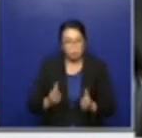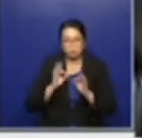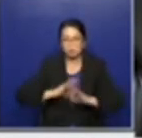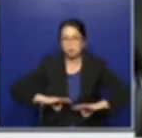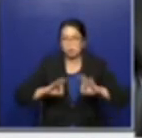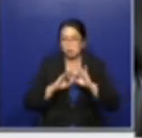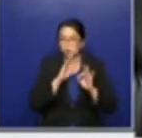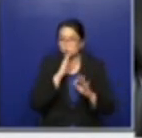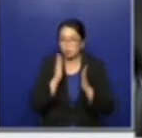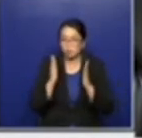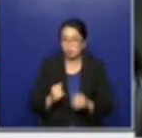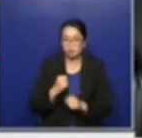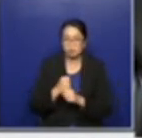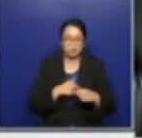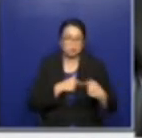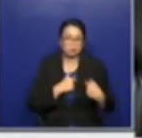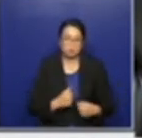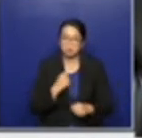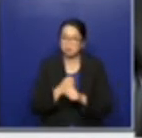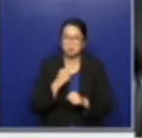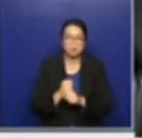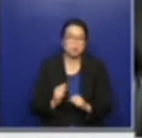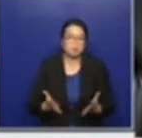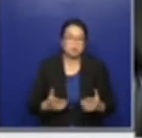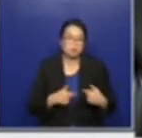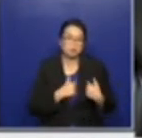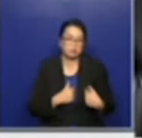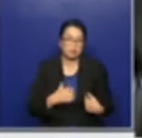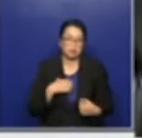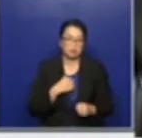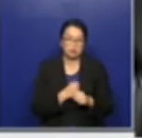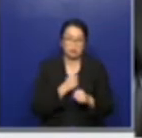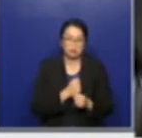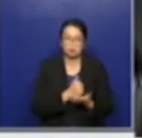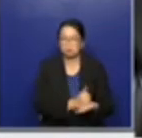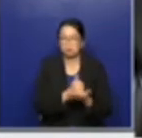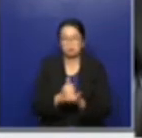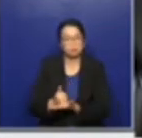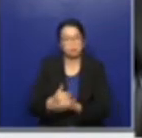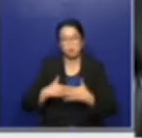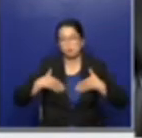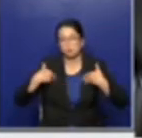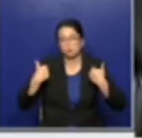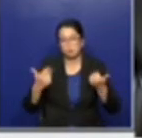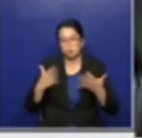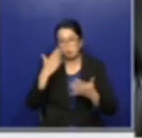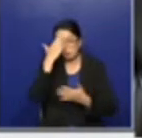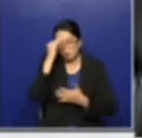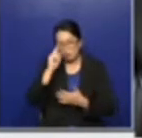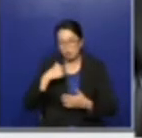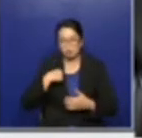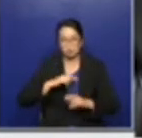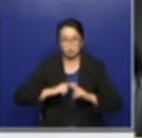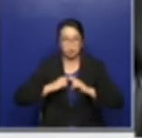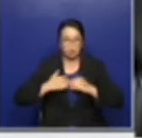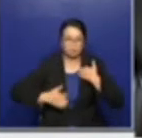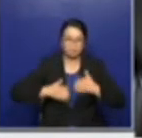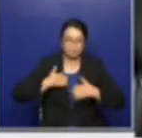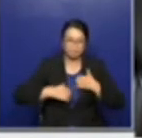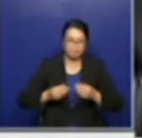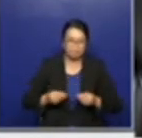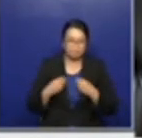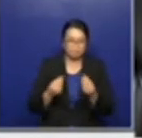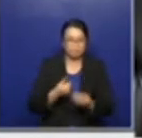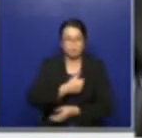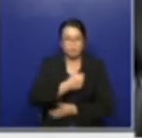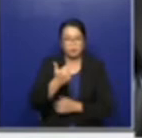ไม่มีกำลังใจไม่มีจะมีความสุขได้ไงในเมื่อตัวเองยังมีความทุกข์และจะไปให้คนอื่นมีความสุขได้อ